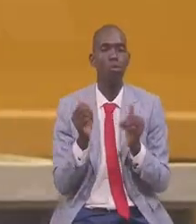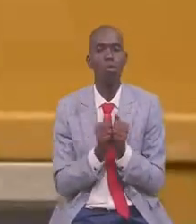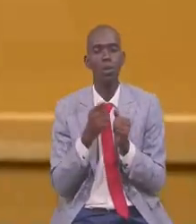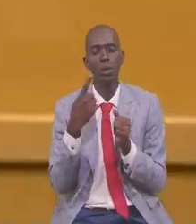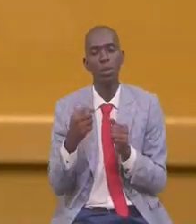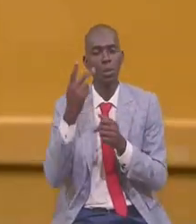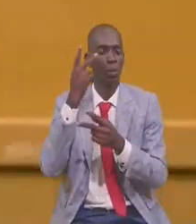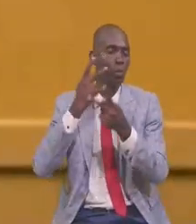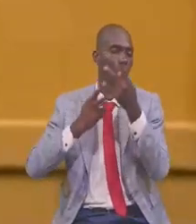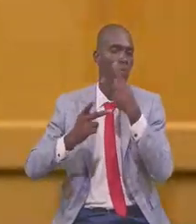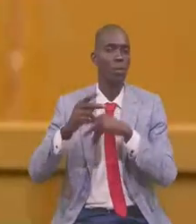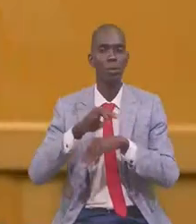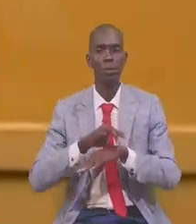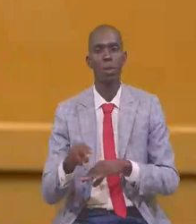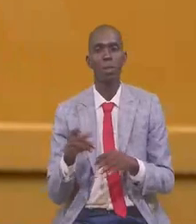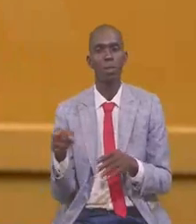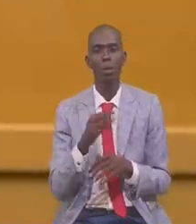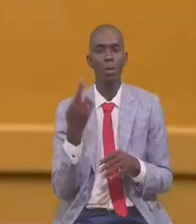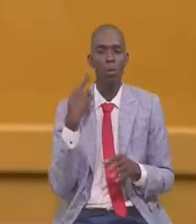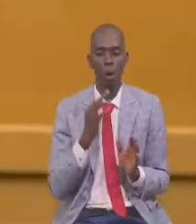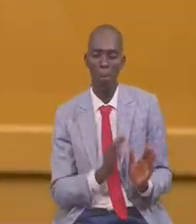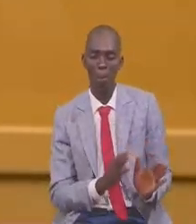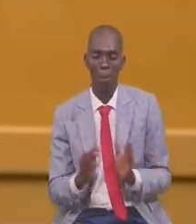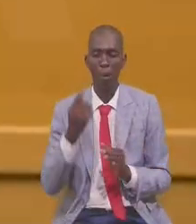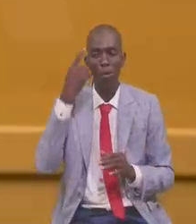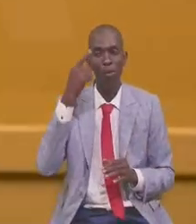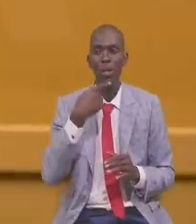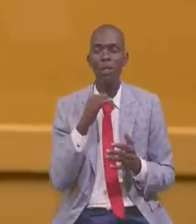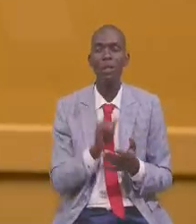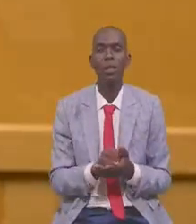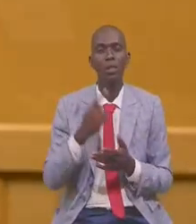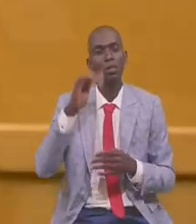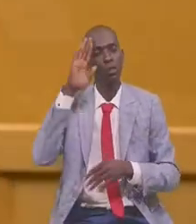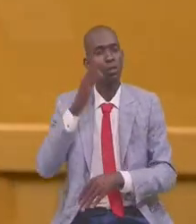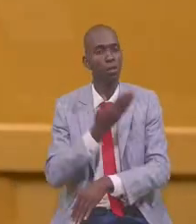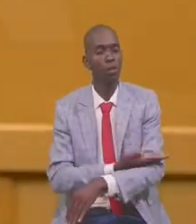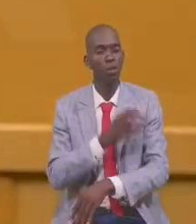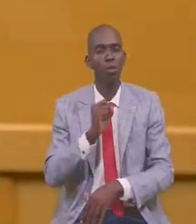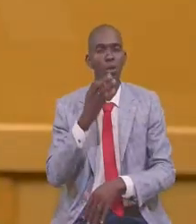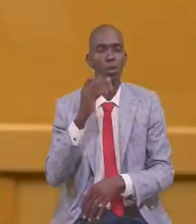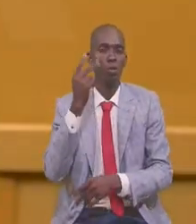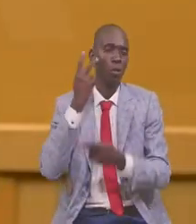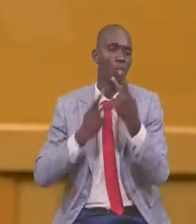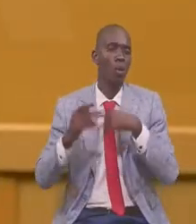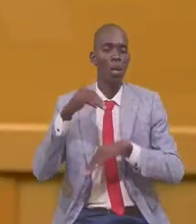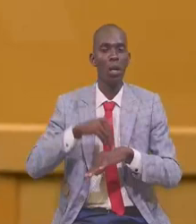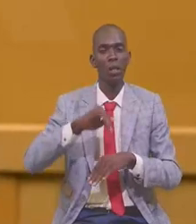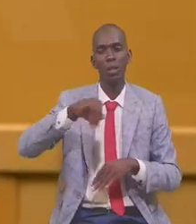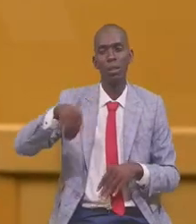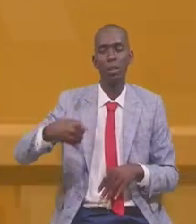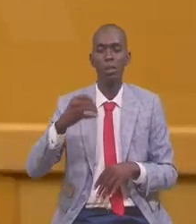ministère prophétique pour lequel ils se préparaient. Et on dit: les filles des prophètes qui étaient à Jéricho vinrent